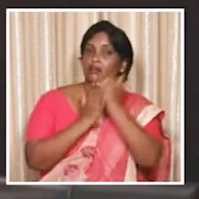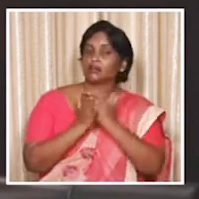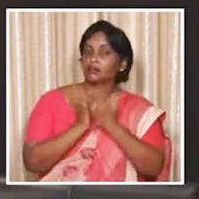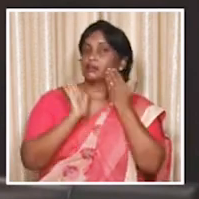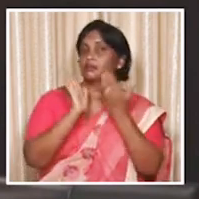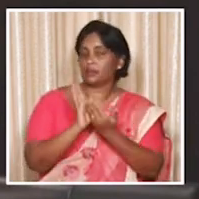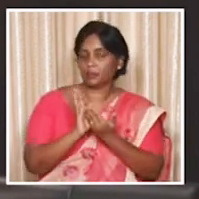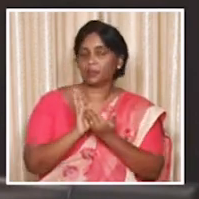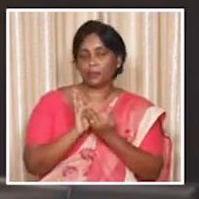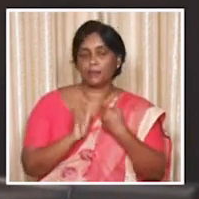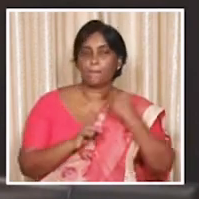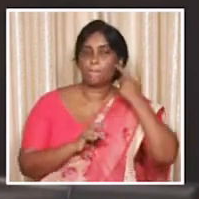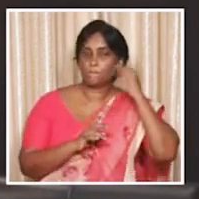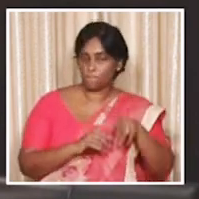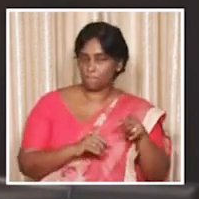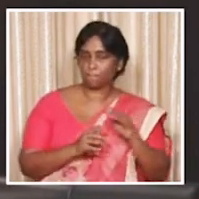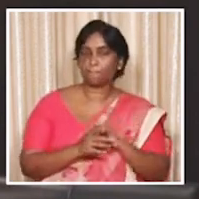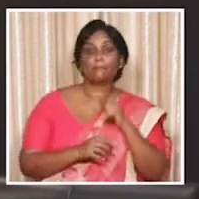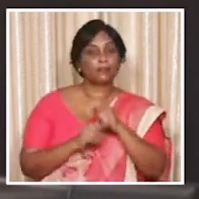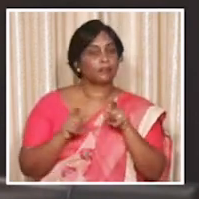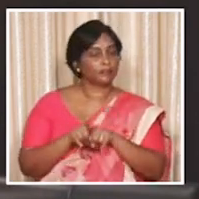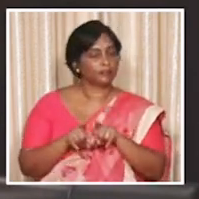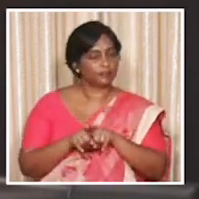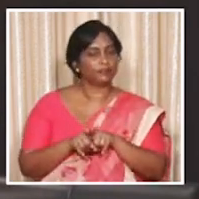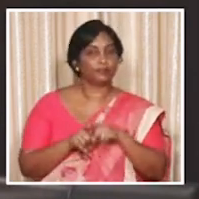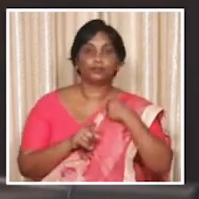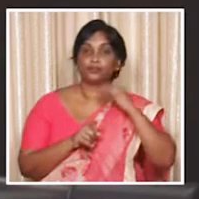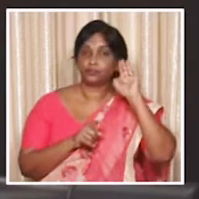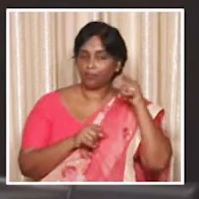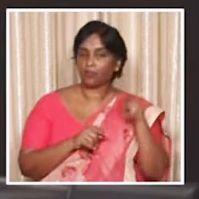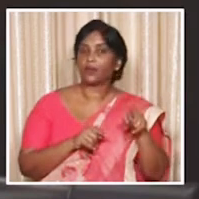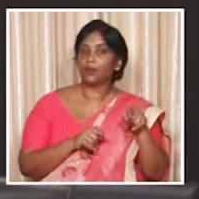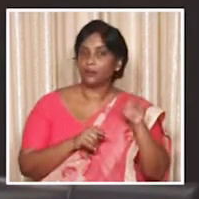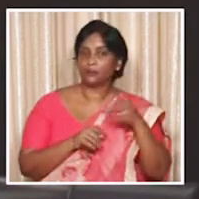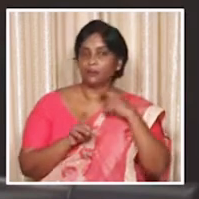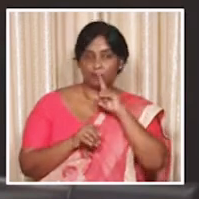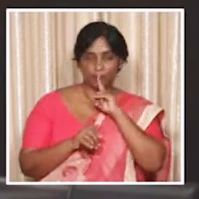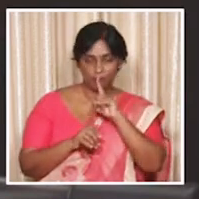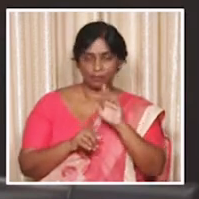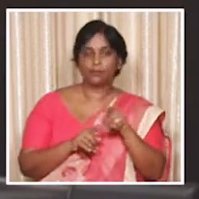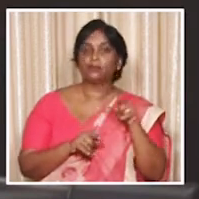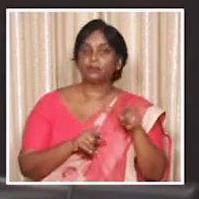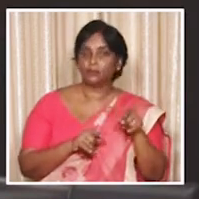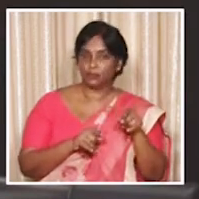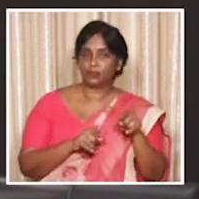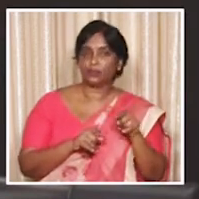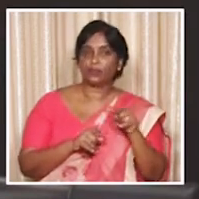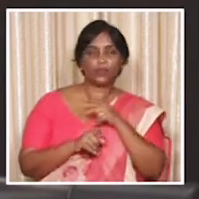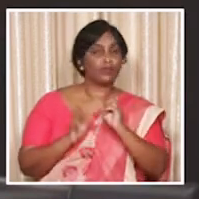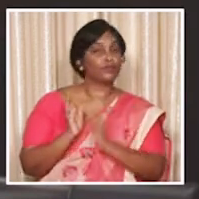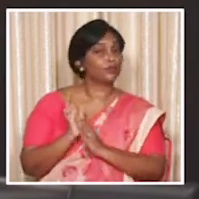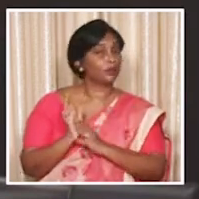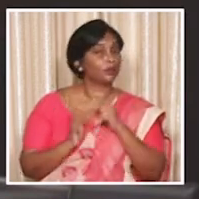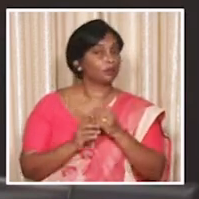ඉදිරිපත් කරන්න තමයි අපි බලාපොරොත්තු වෙන්නේ. ඒත් එක්කම විශේෂයෙන්ම මෙතනදී අපි මතක් කරන්න ඕනේ මේ චිත්‍රසිරි